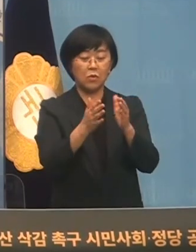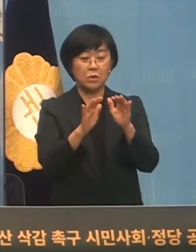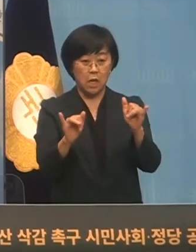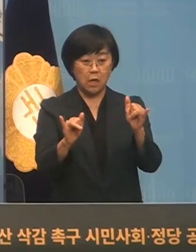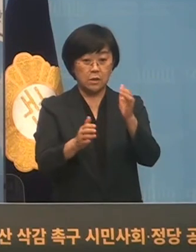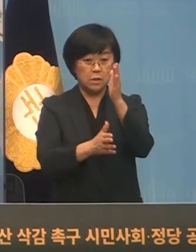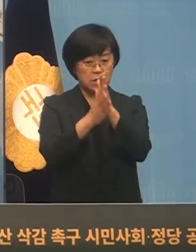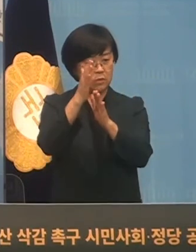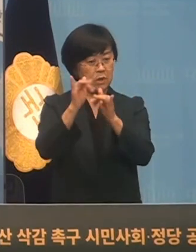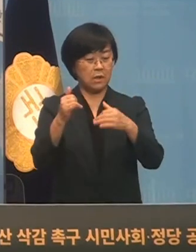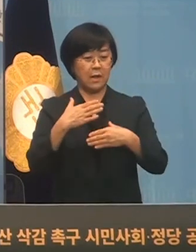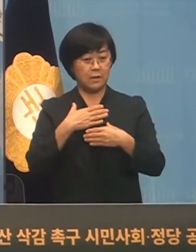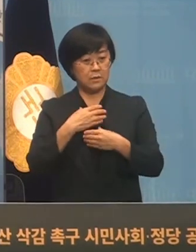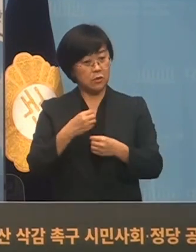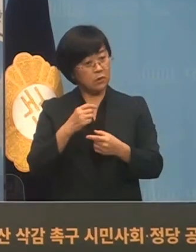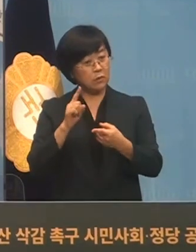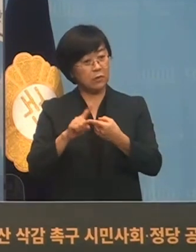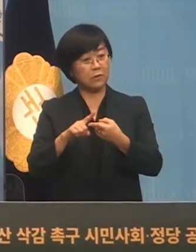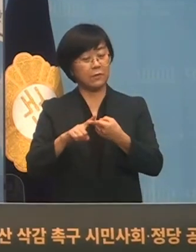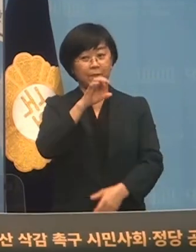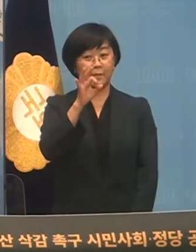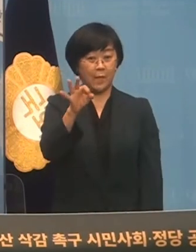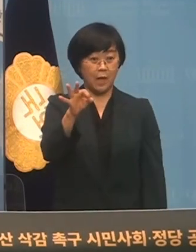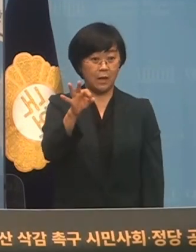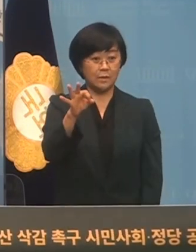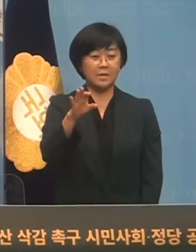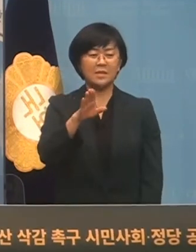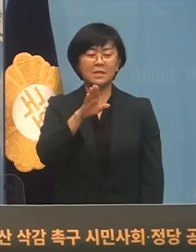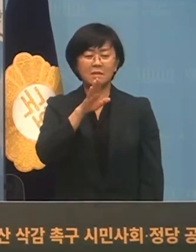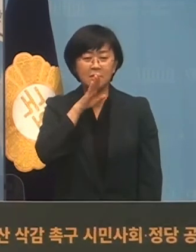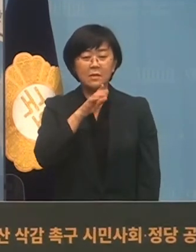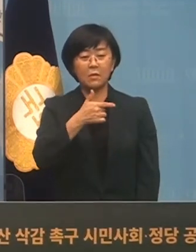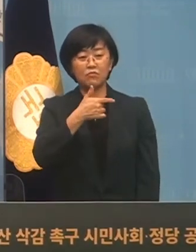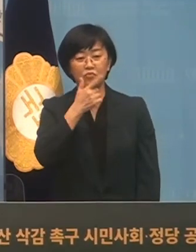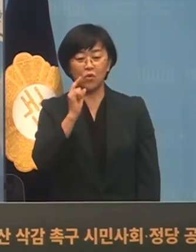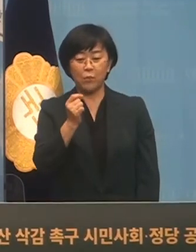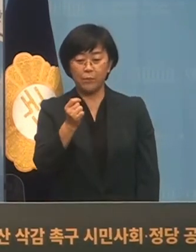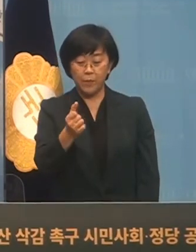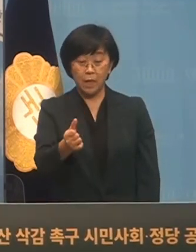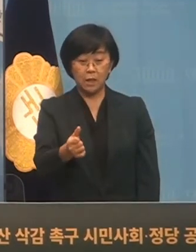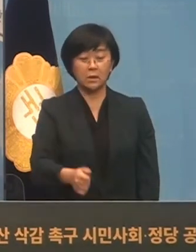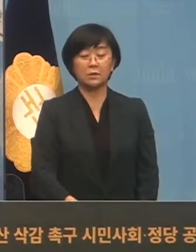이런 시민들의 안전망을 지키는 예산은 턱없이 부족합니다.